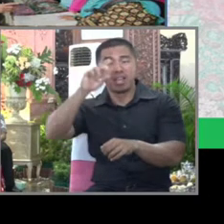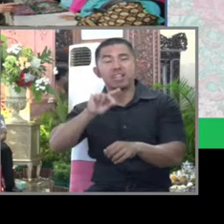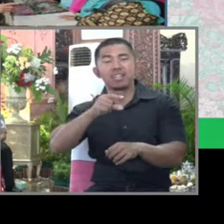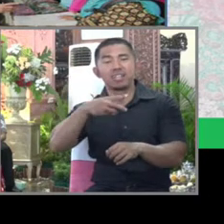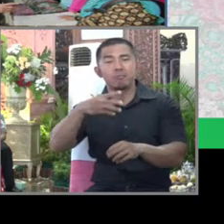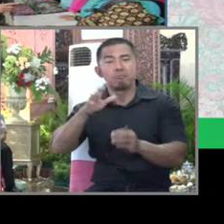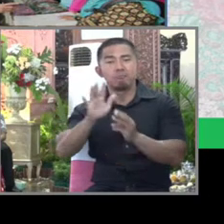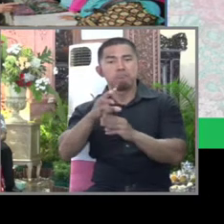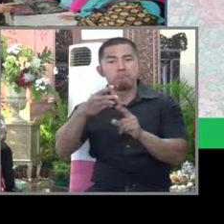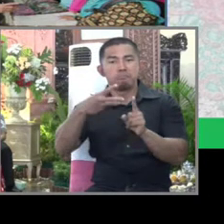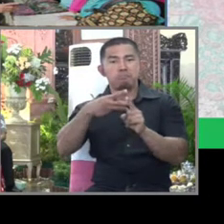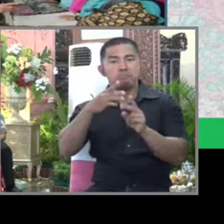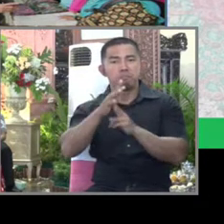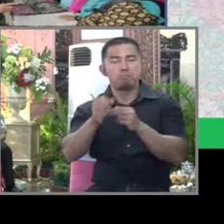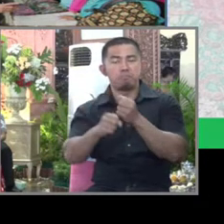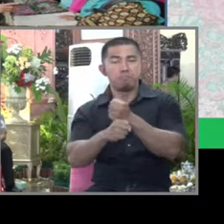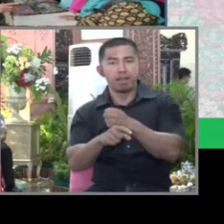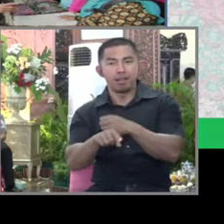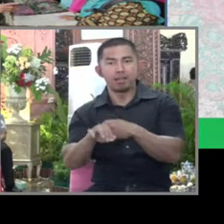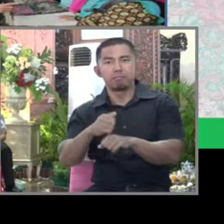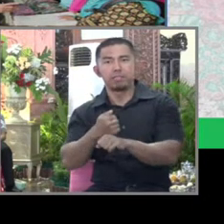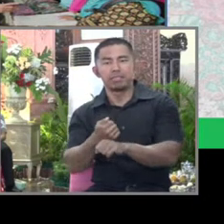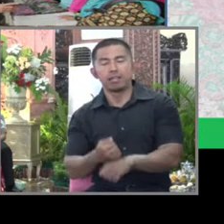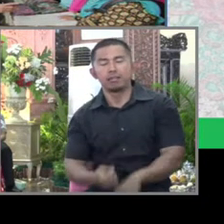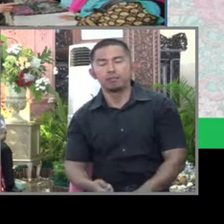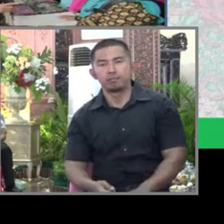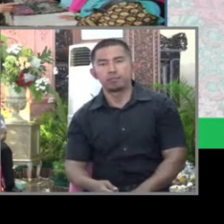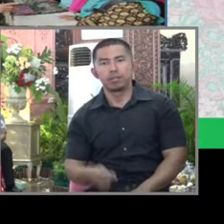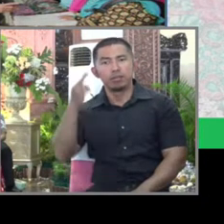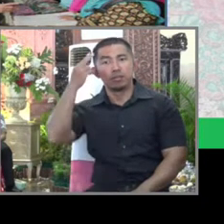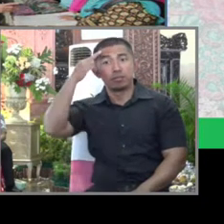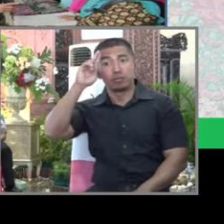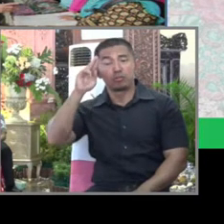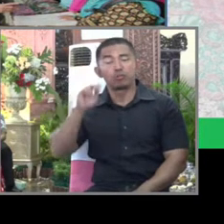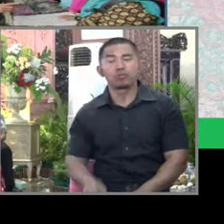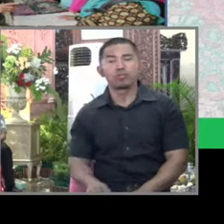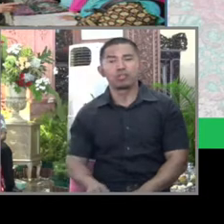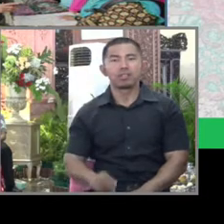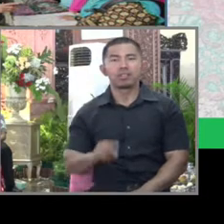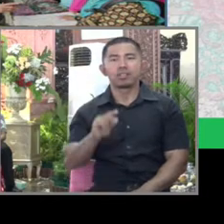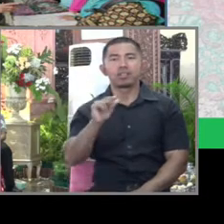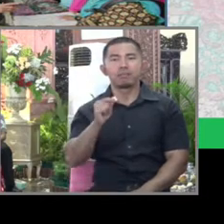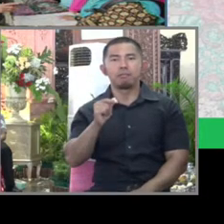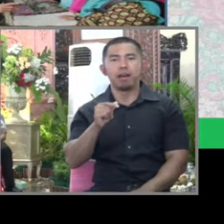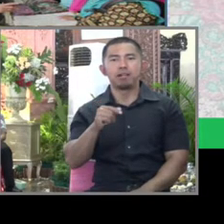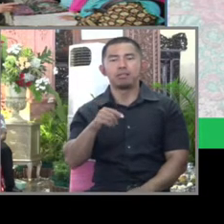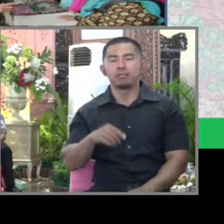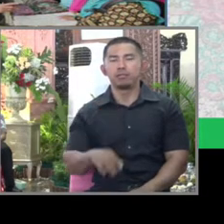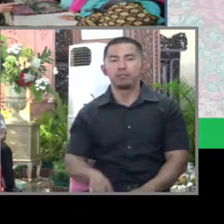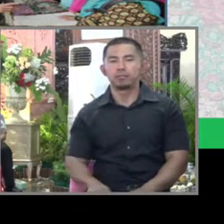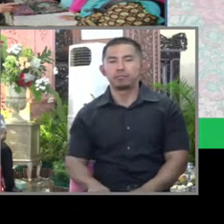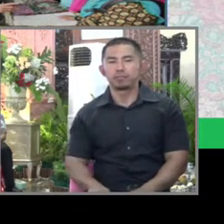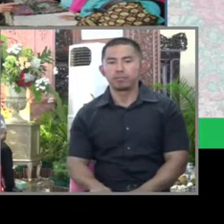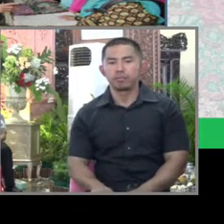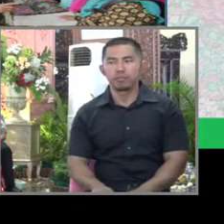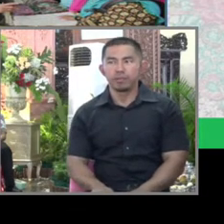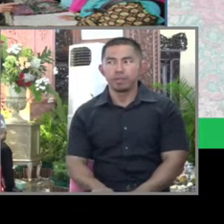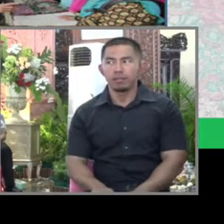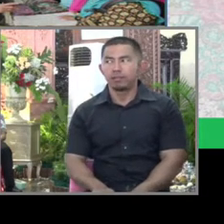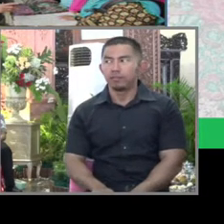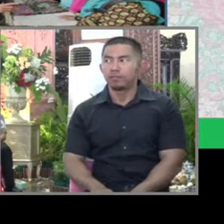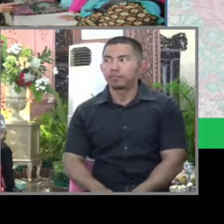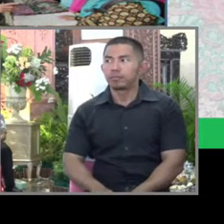ada arus devisa untuk Kabupaten Rembang berupa uang cash nah ini ketika begitu